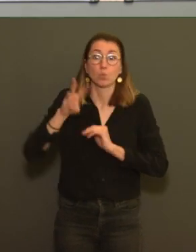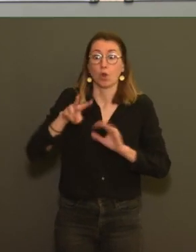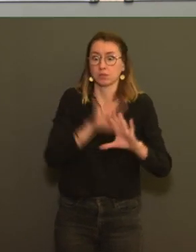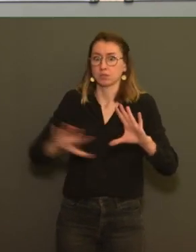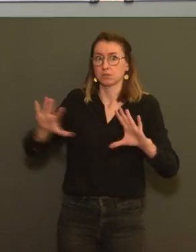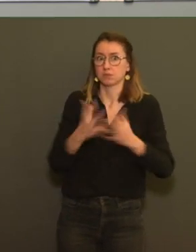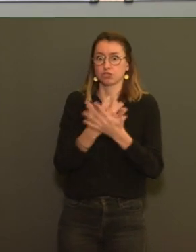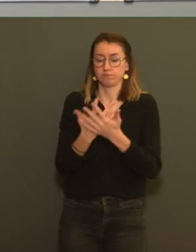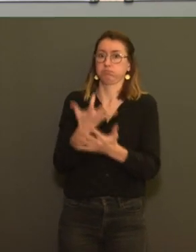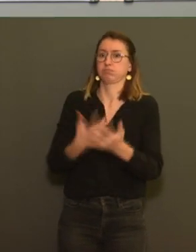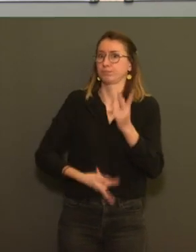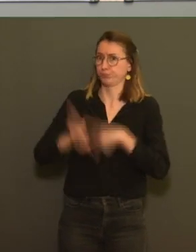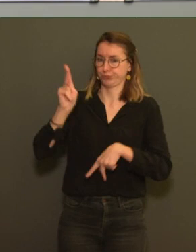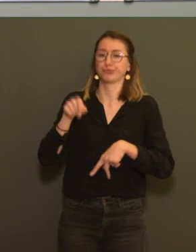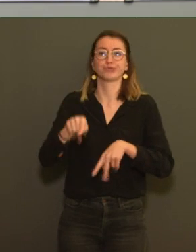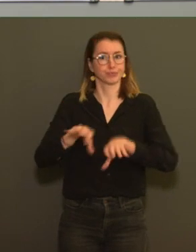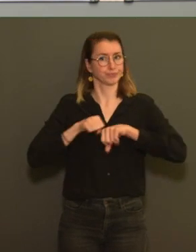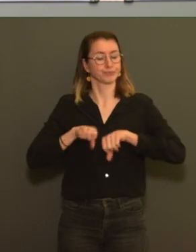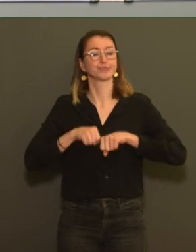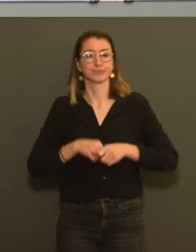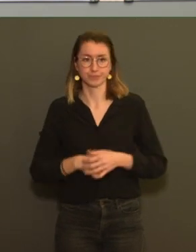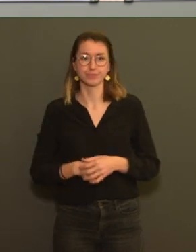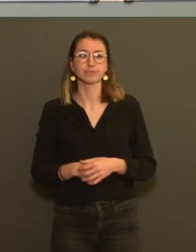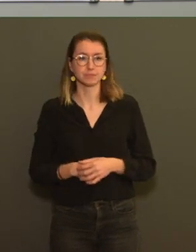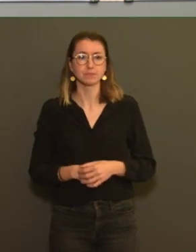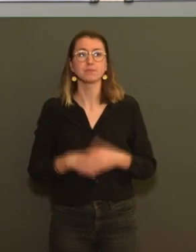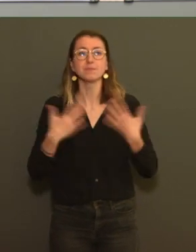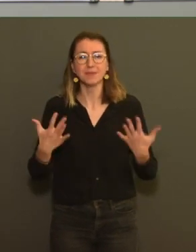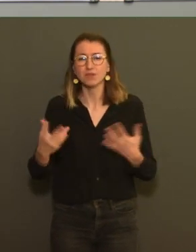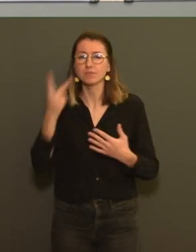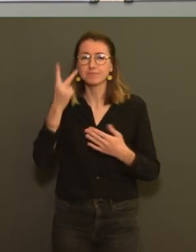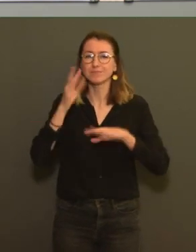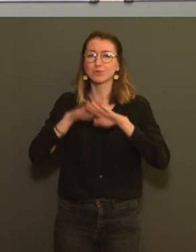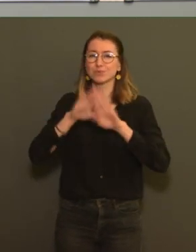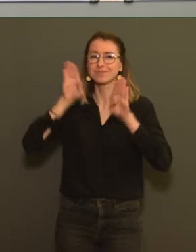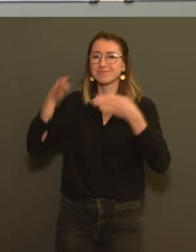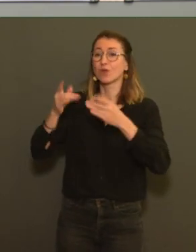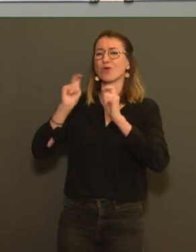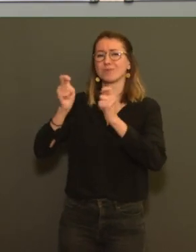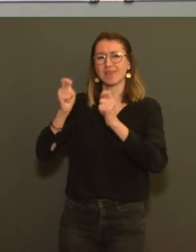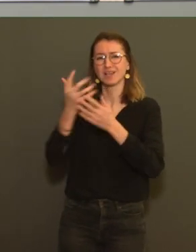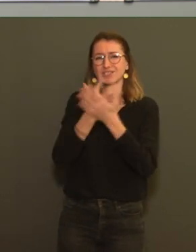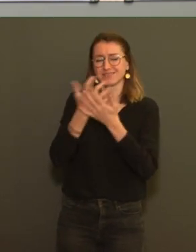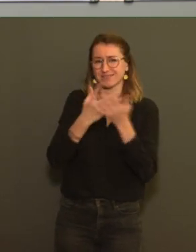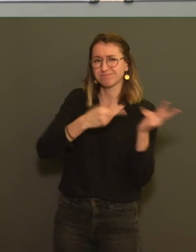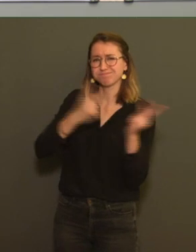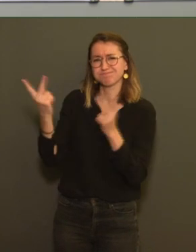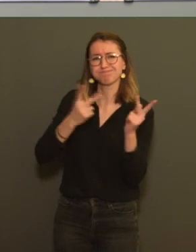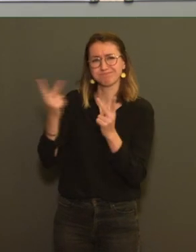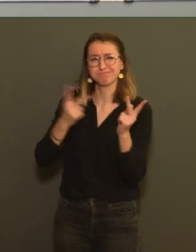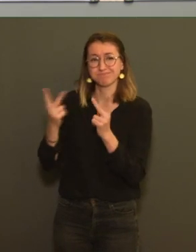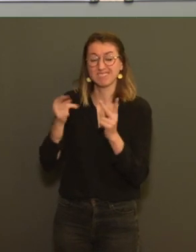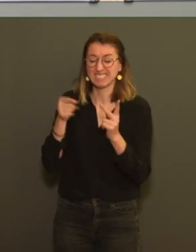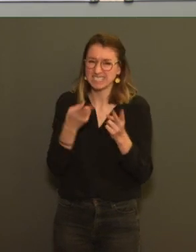Si on passe aux hôpitaux maintenant, au niveau des hôpitaux, les admissions continuent à doubler